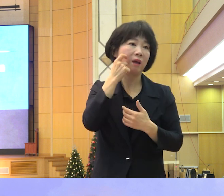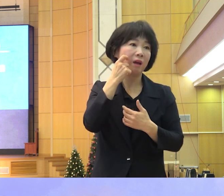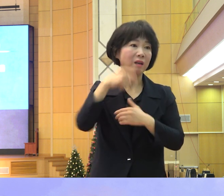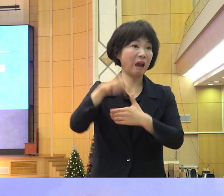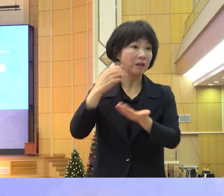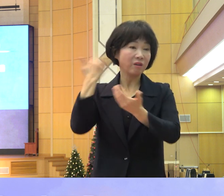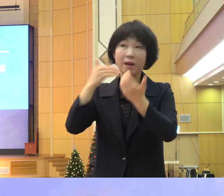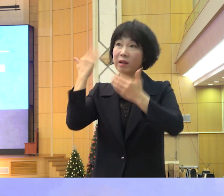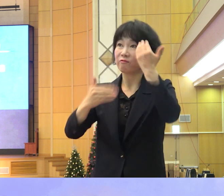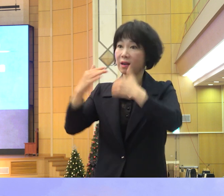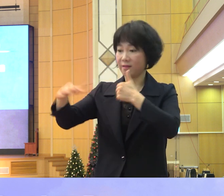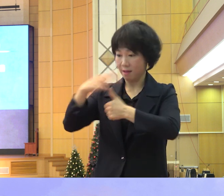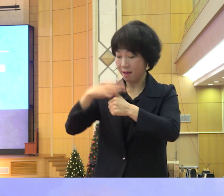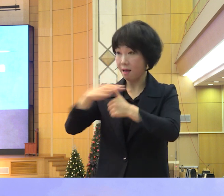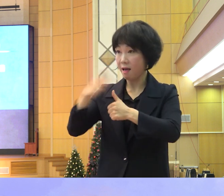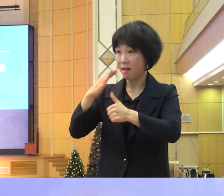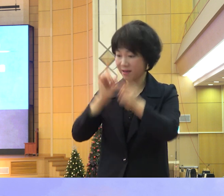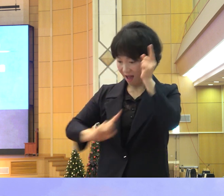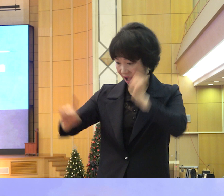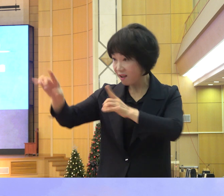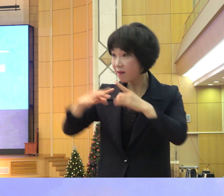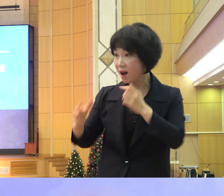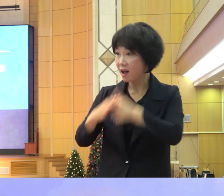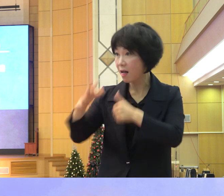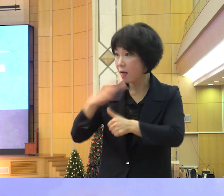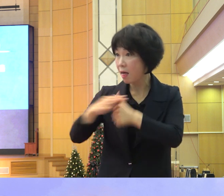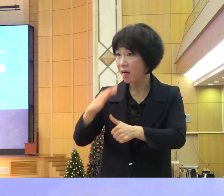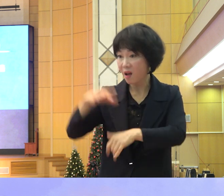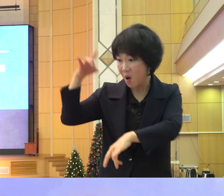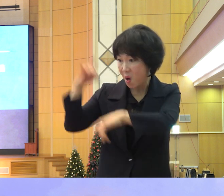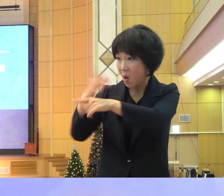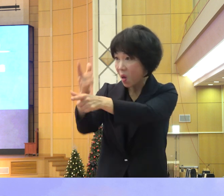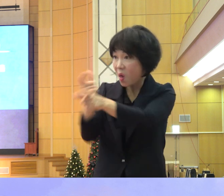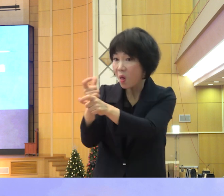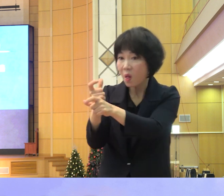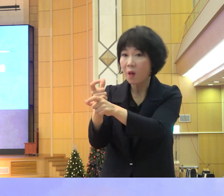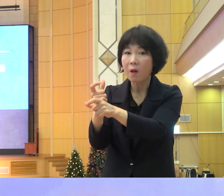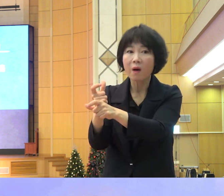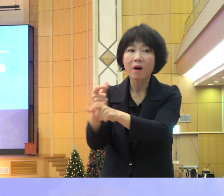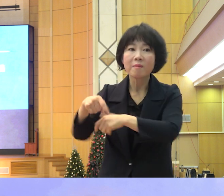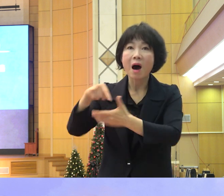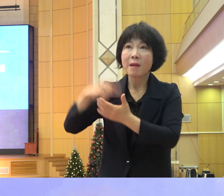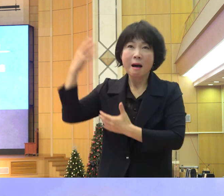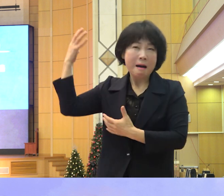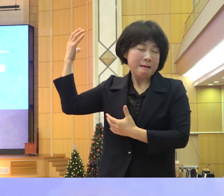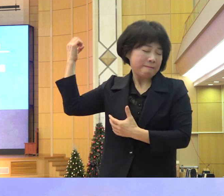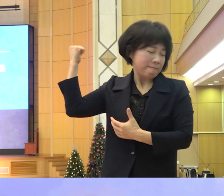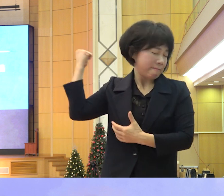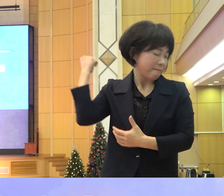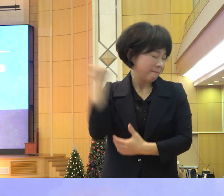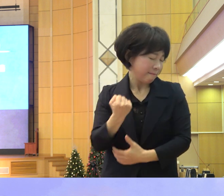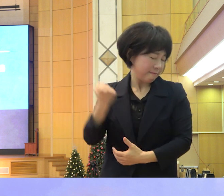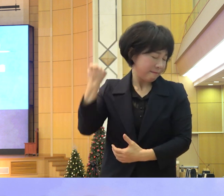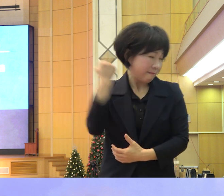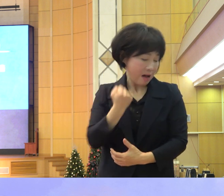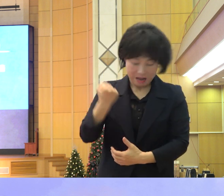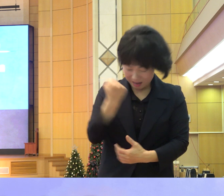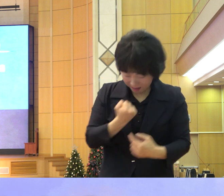마음 아프게 했던 것, 상처받았던 것, 이런 것들을 끄집어내 가지고 내 팔자야,